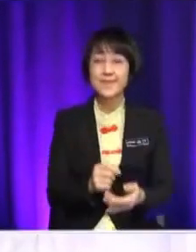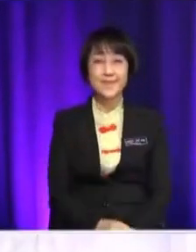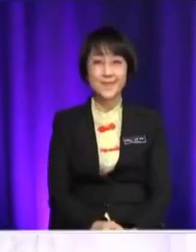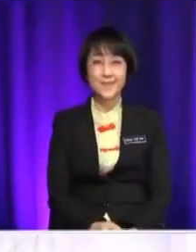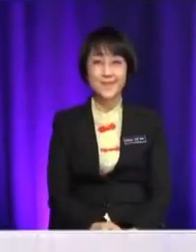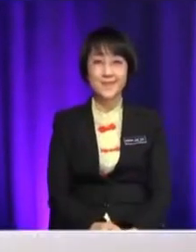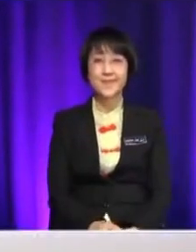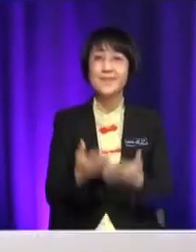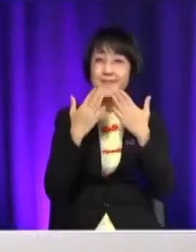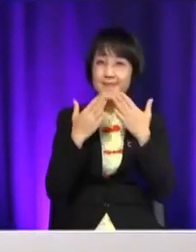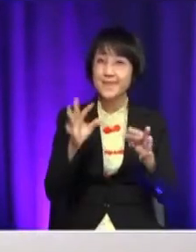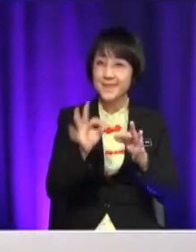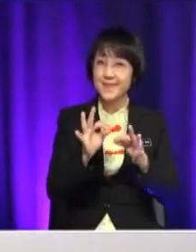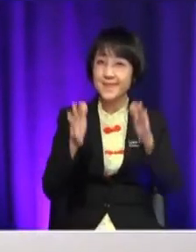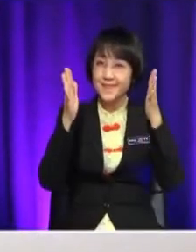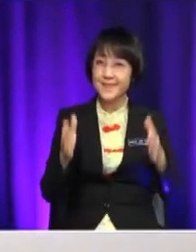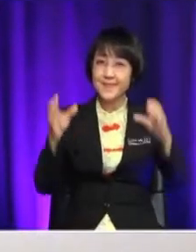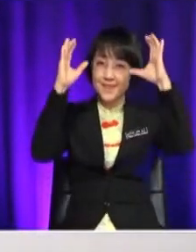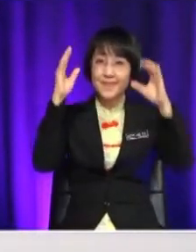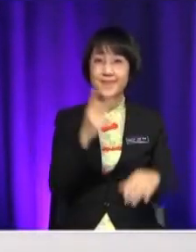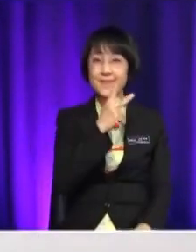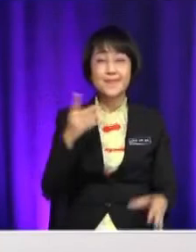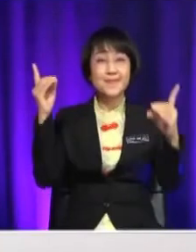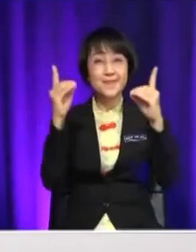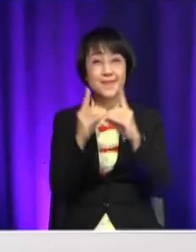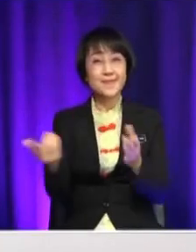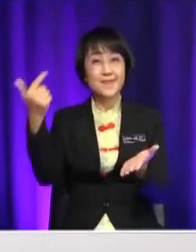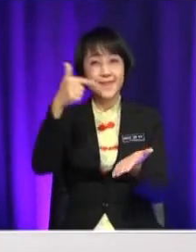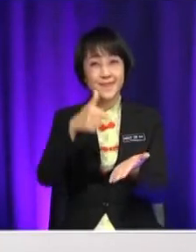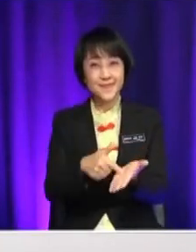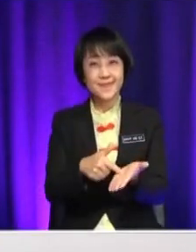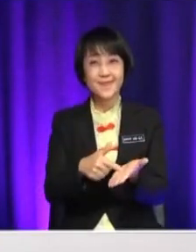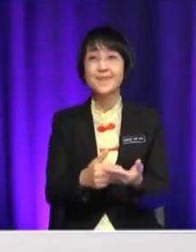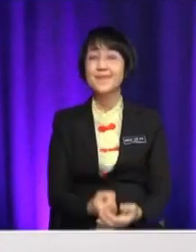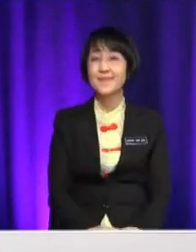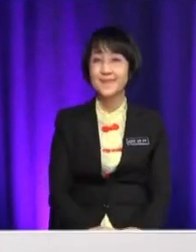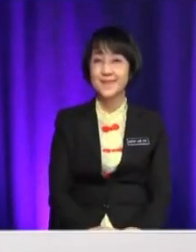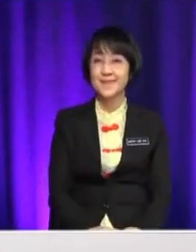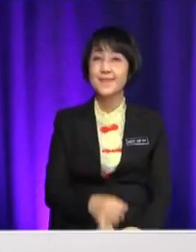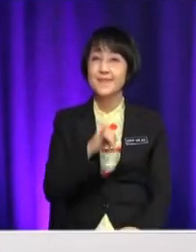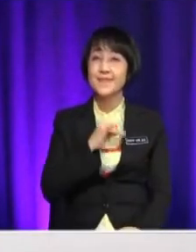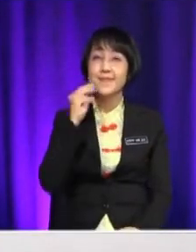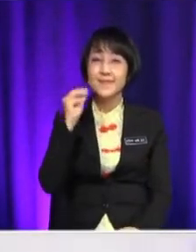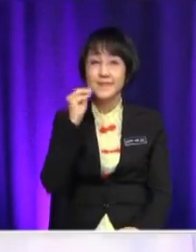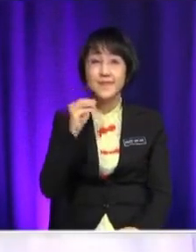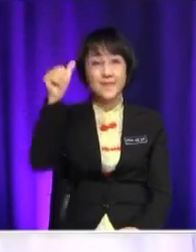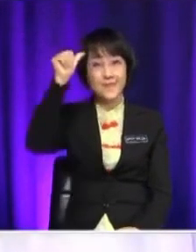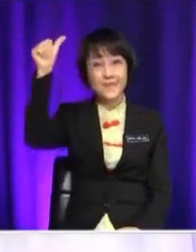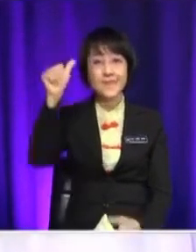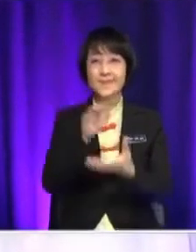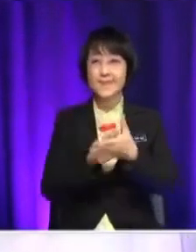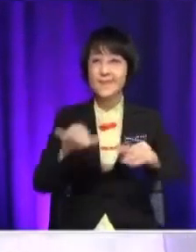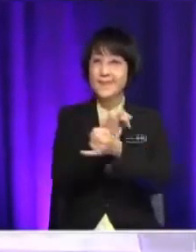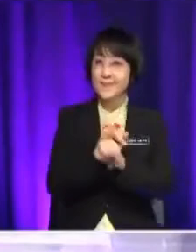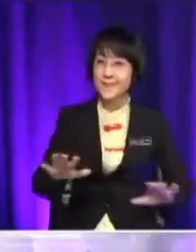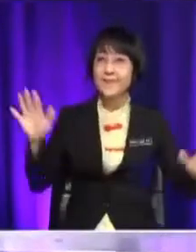cikgu jurubahasa isyarat, cikgu Katie. Kita jumpa lagi. Teruskan menonton mendengar atas di Didik TV KPM. Saya Syamira Nazir. Assalamualaikum dan salam